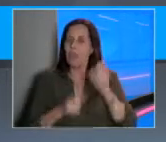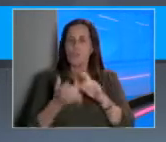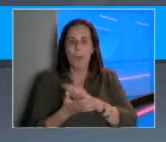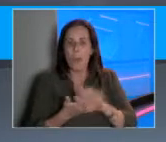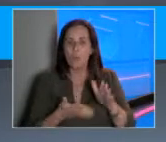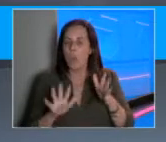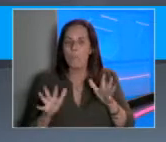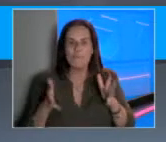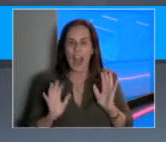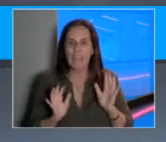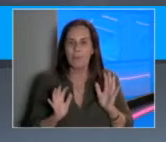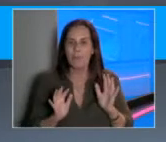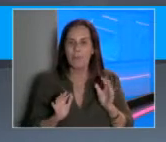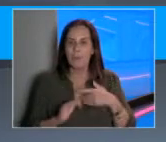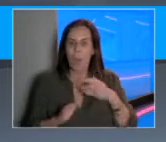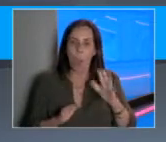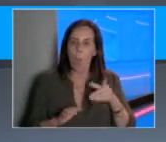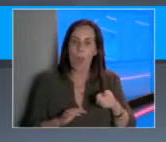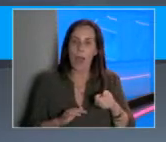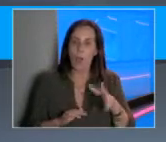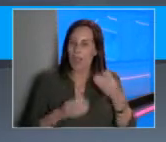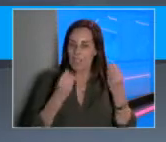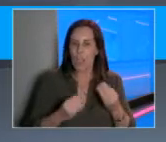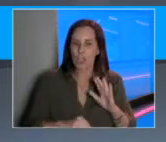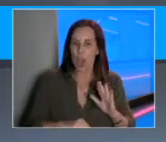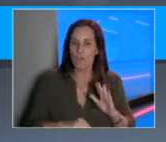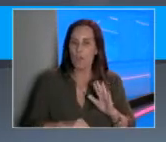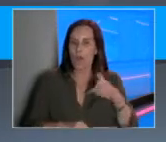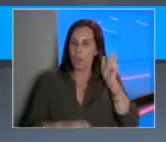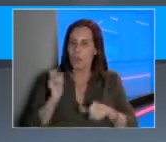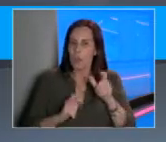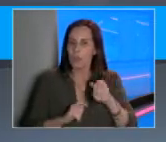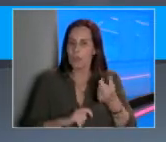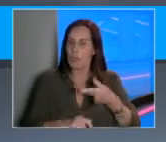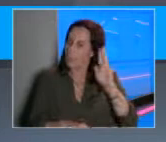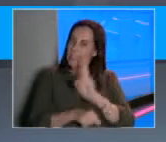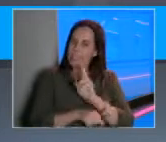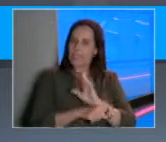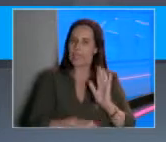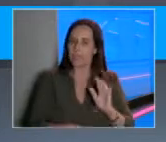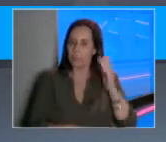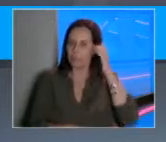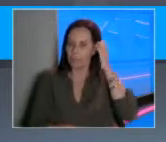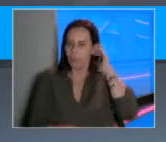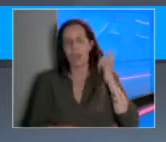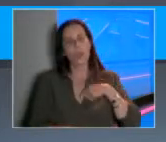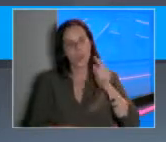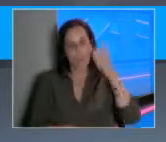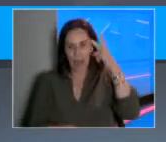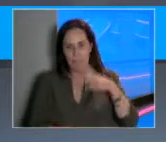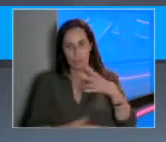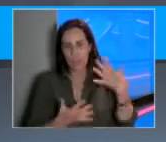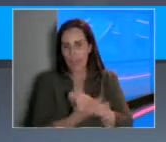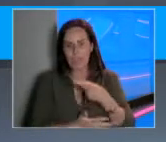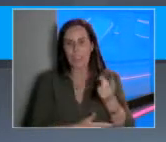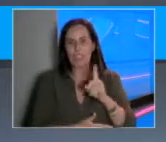פשוט נורא מפחדים. אני לא יודעת, זה יכול להיות טוב אגב. אולי אנשים יהיו קצת יותר זהירים, כן. אנחנו צריכים להבין